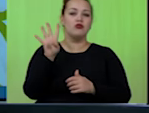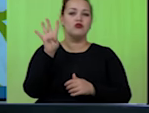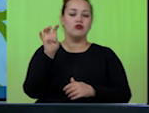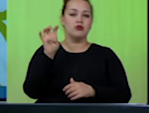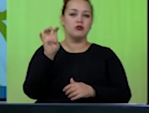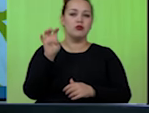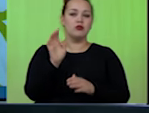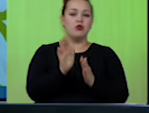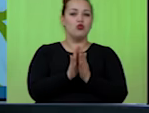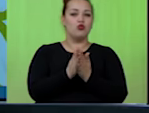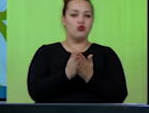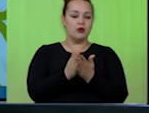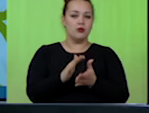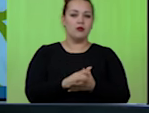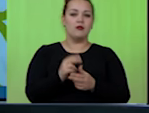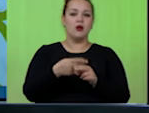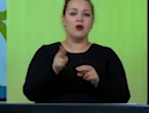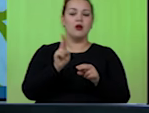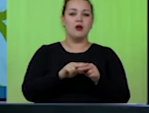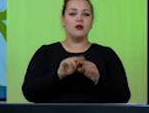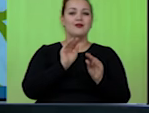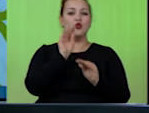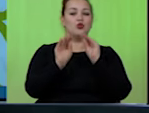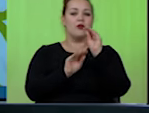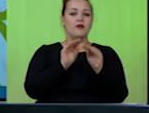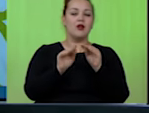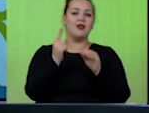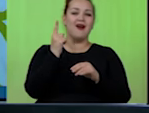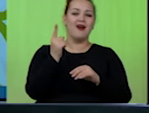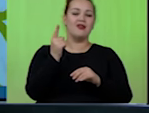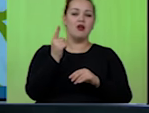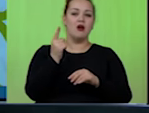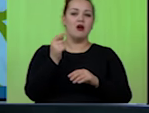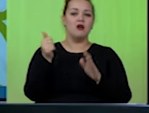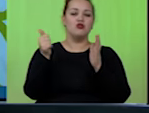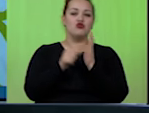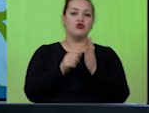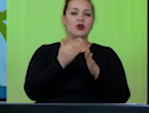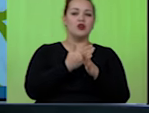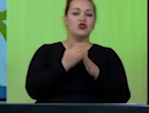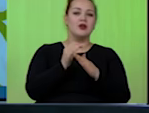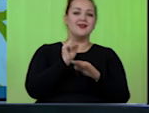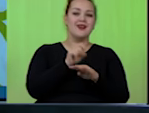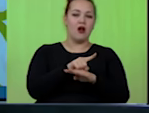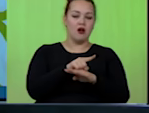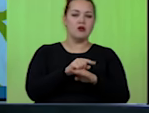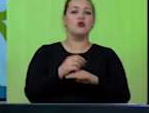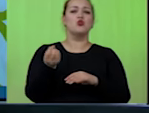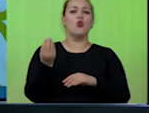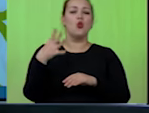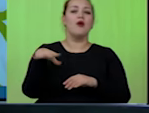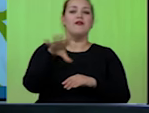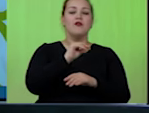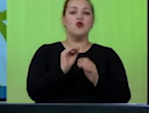16 400 учебников. Это составляет 1/6 часть заказа. Сколько